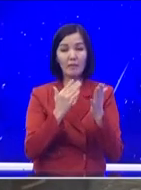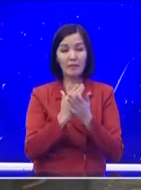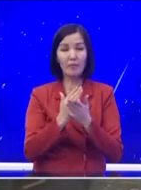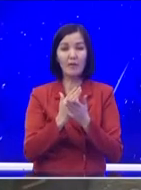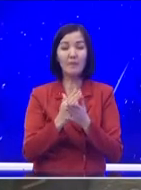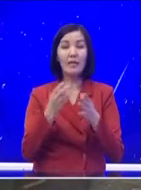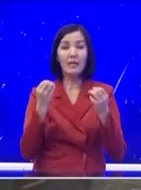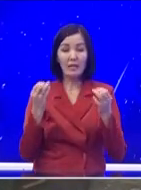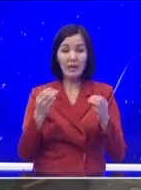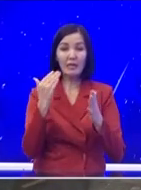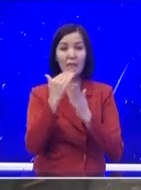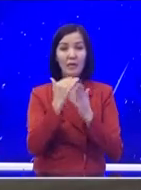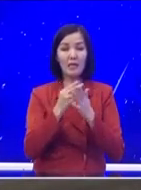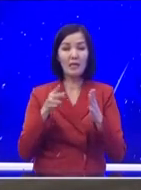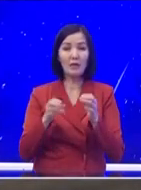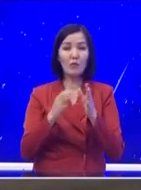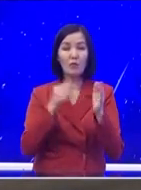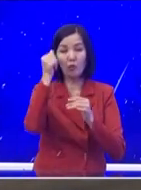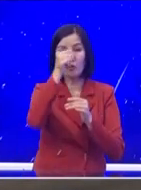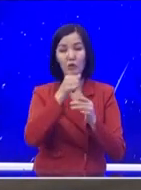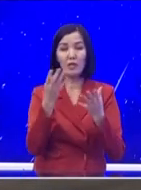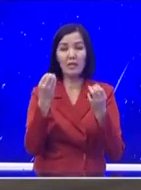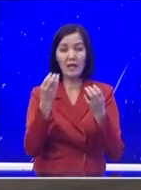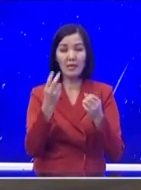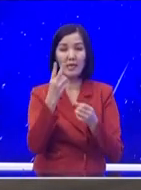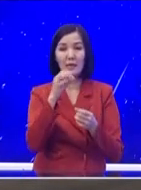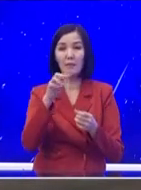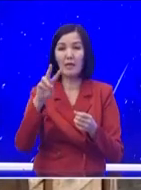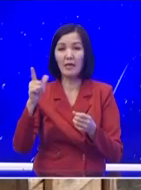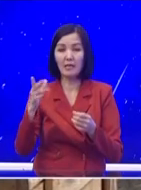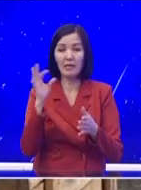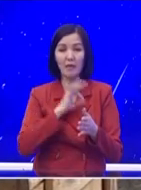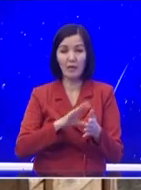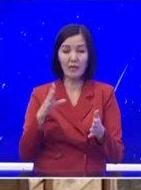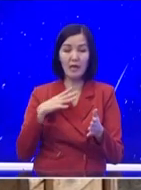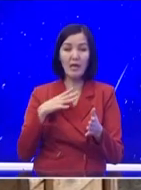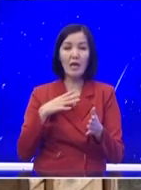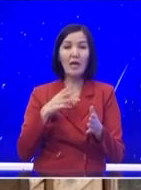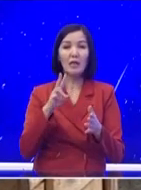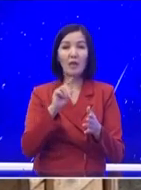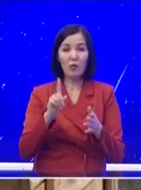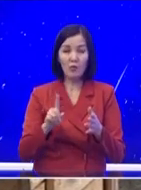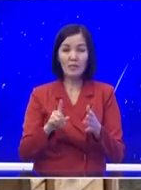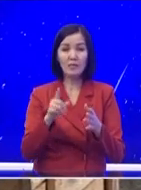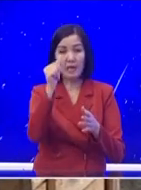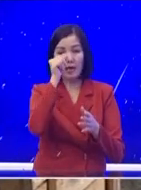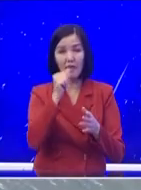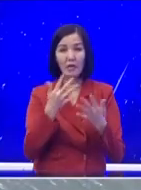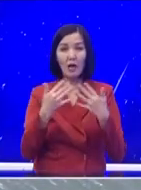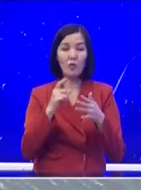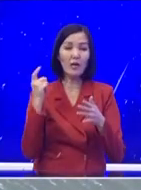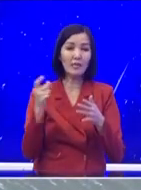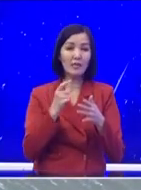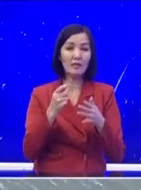өзге бағдарламалармен 2019 жылы тағы да 2 миллиард теңге игеріліп отыр. Ал наурыз айында ауыл шаруашылық